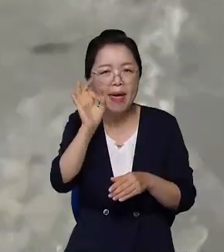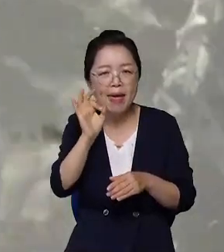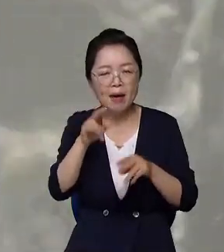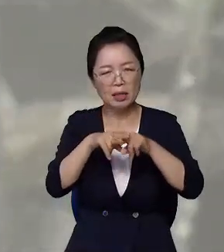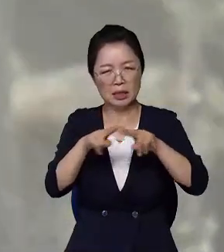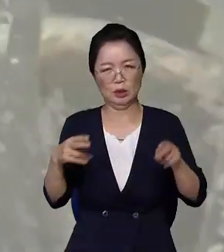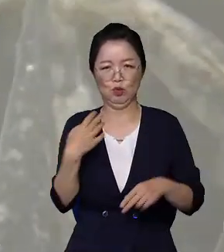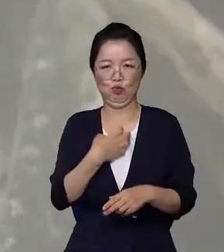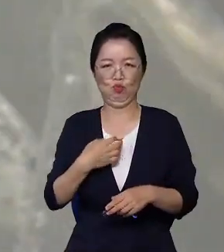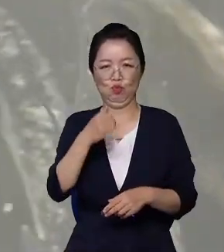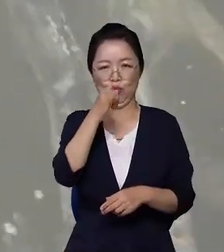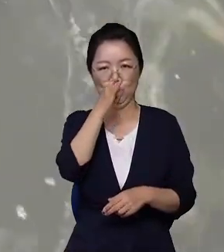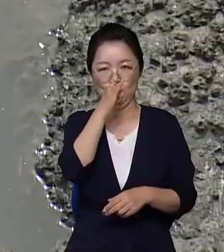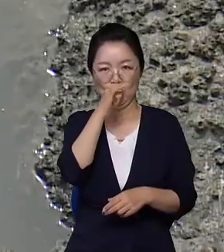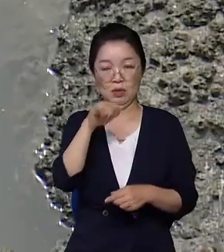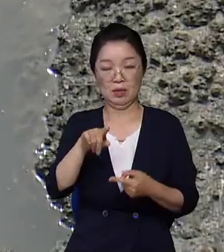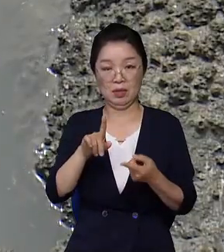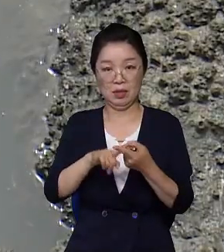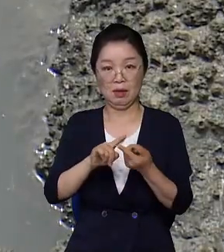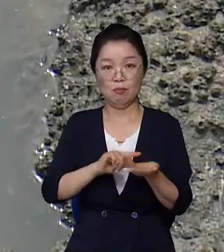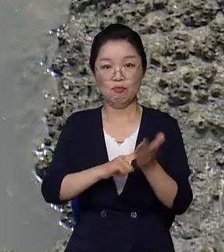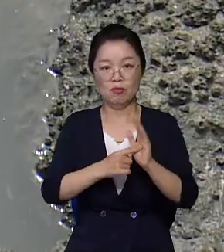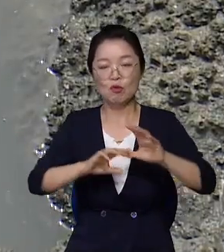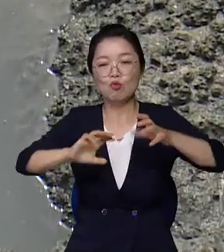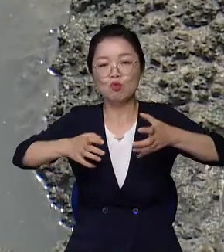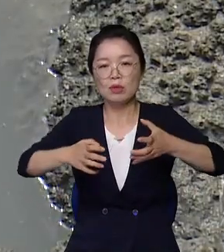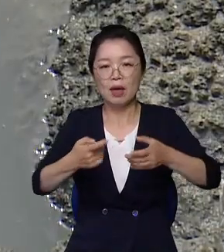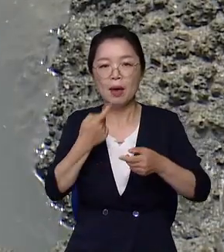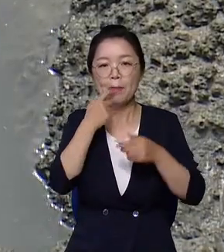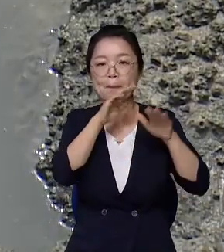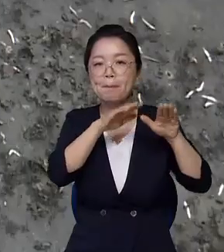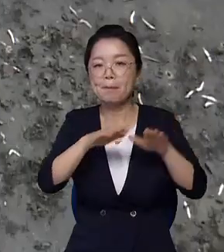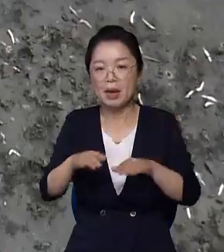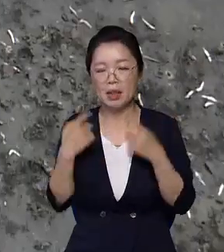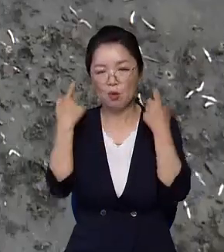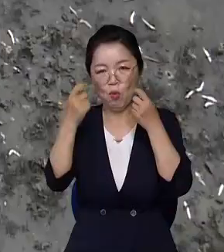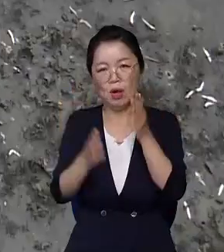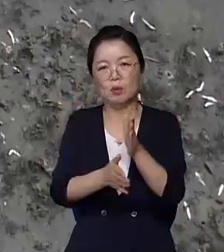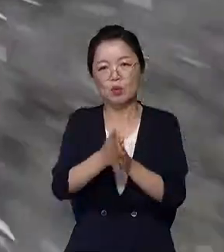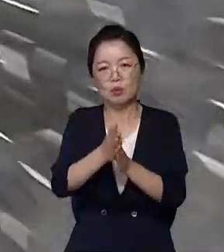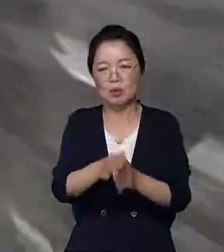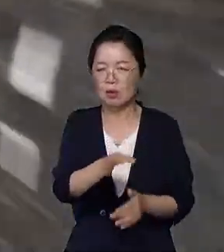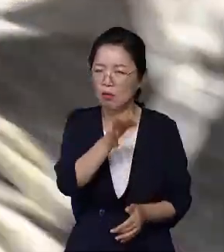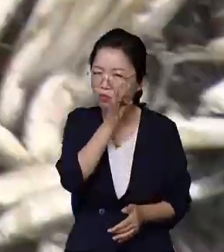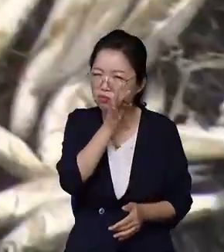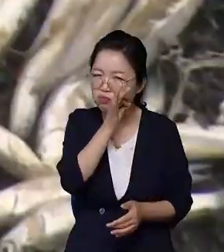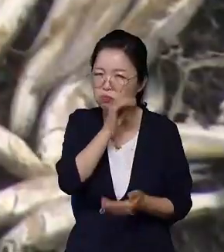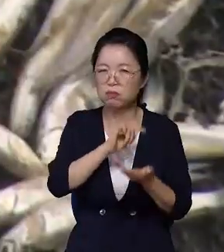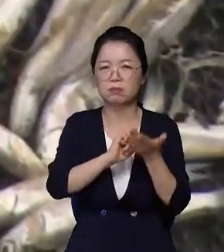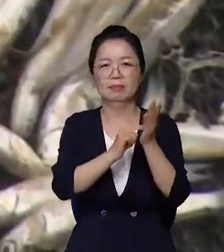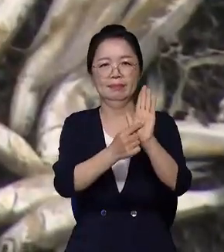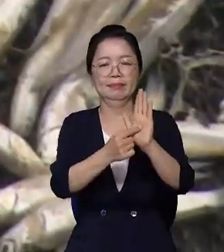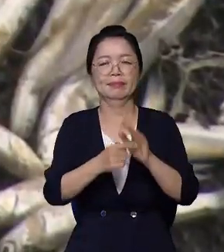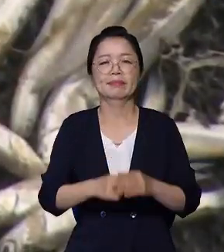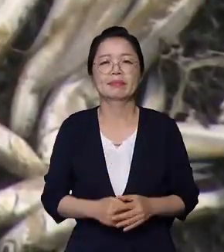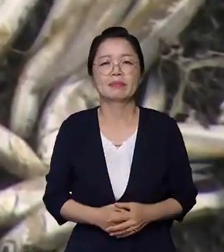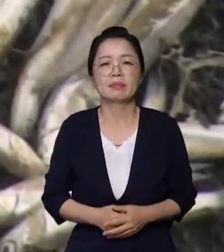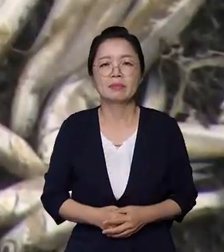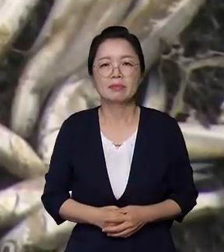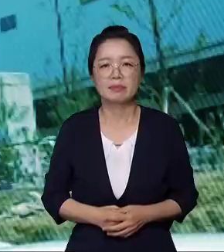가운데 정기명 여수시장이 제시한 국제해양관광도시도 무색해지고 있습니다. KBC